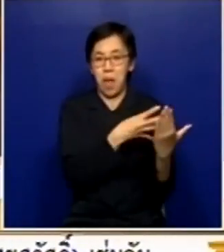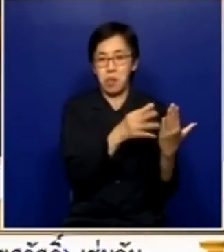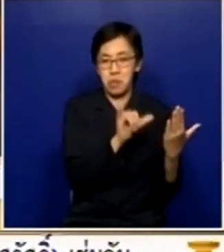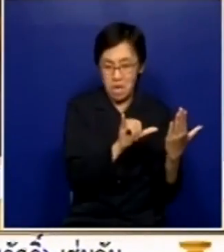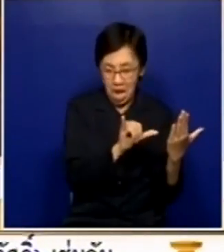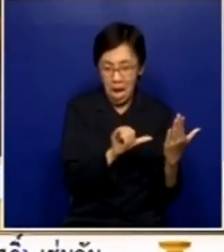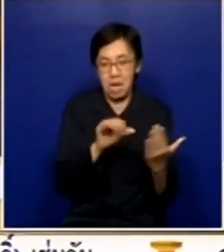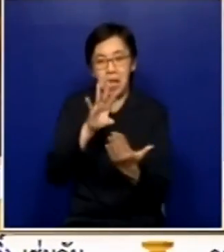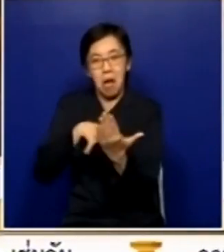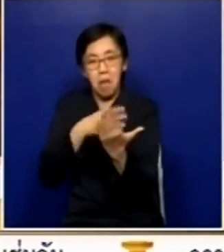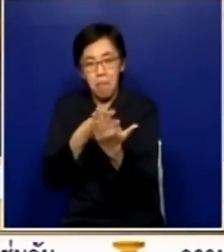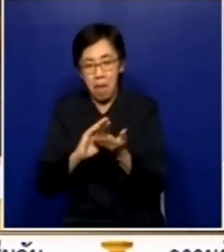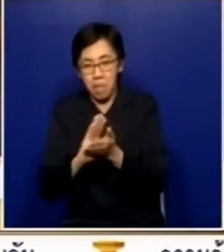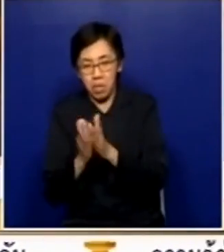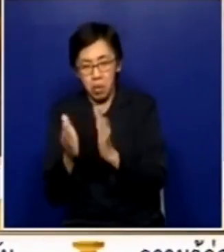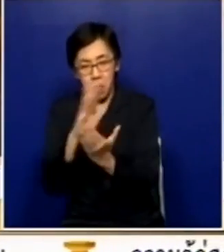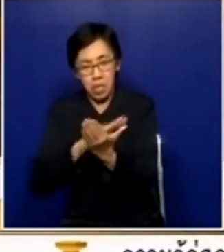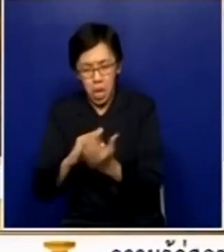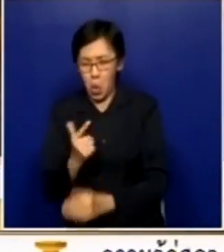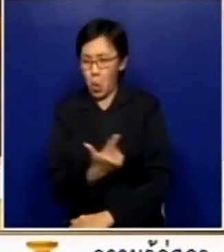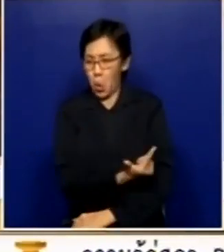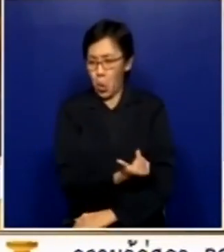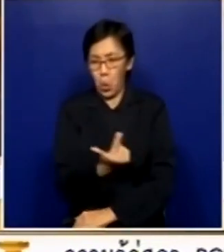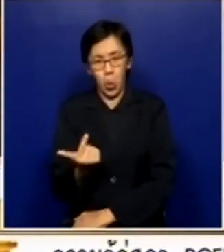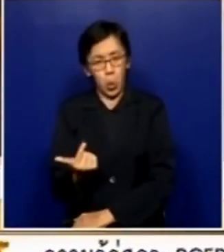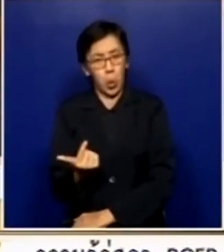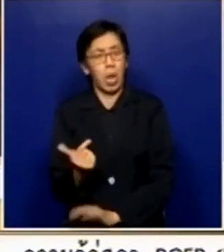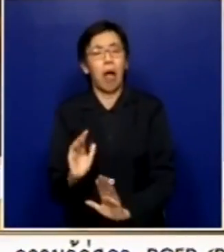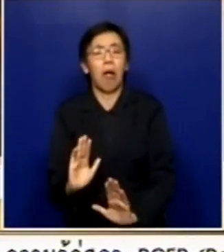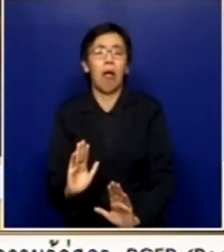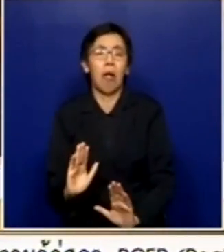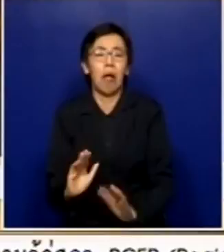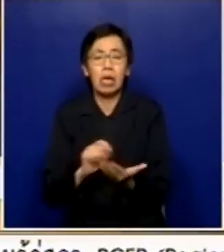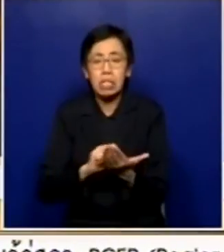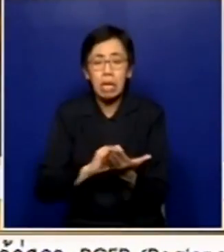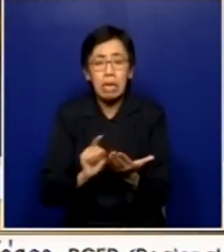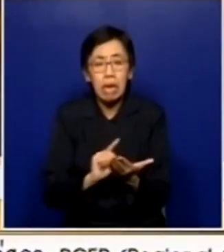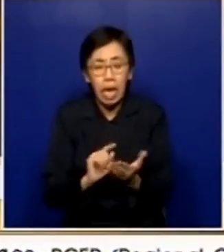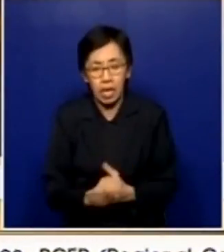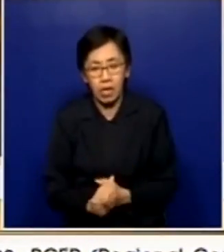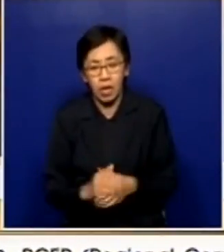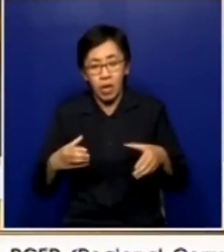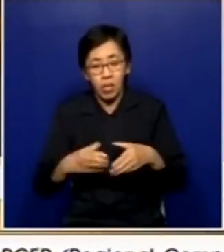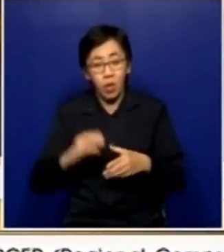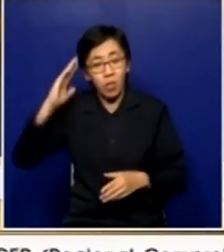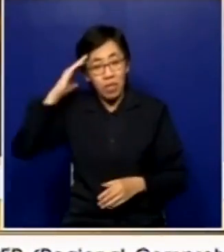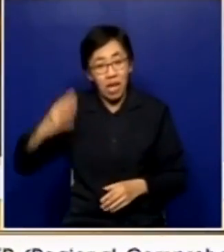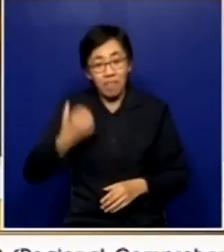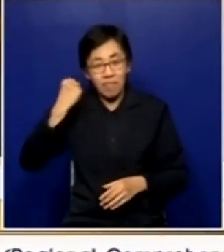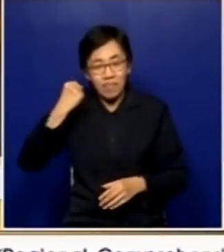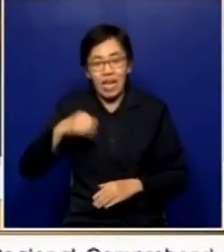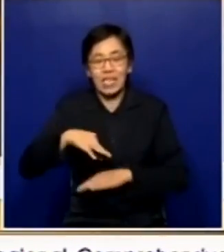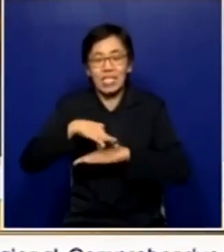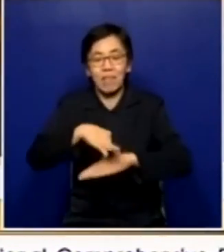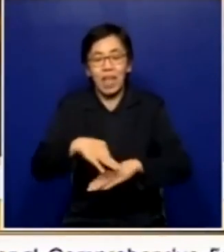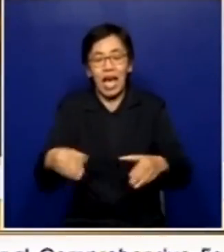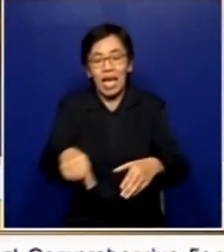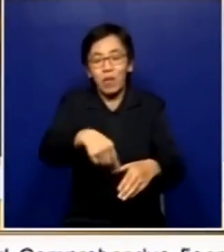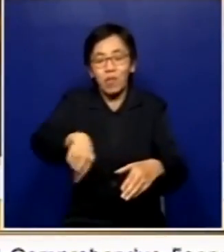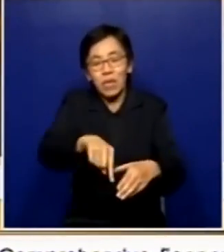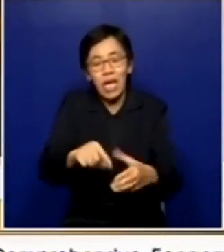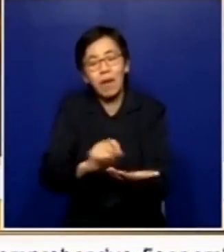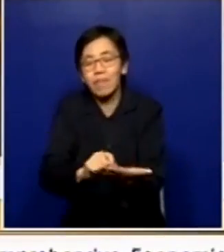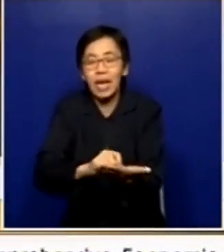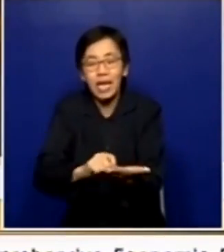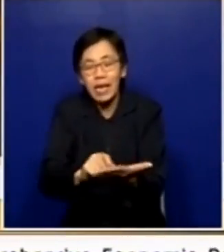แต่ว่าเบื้องหลังของแผนการเหล่านี้ล้วนถูกร่างขึ้นโดยคนที่คณะรัฐประหารแต่งตั้งเข้ามานั่งดำรงตำแหน่ง